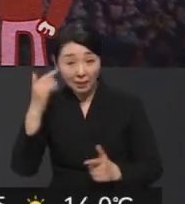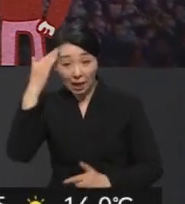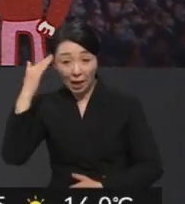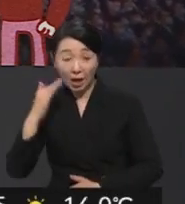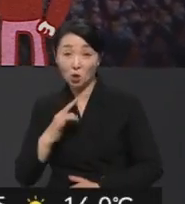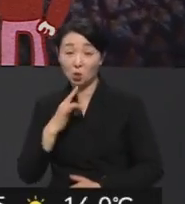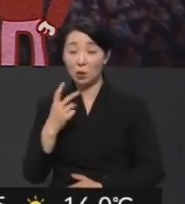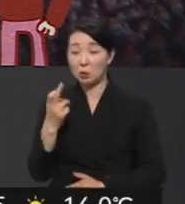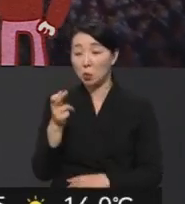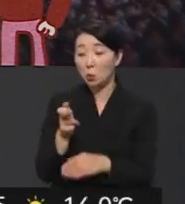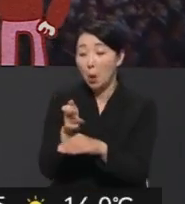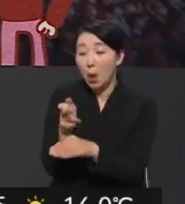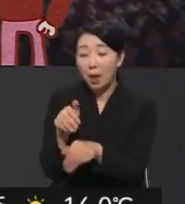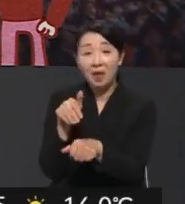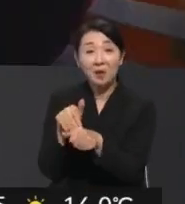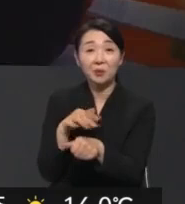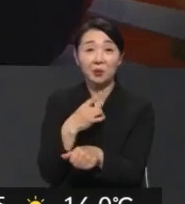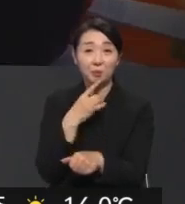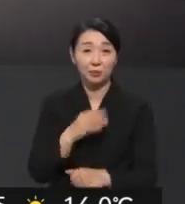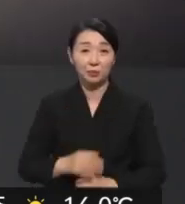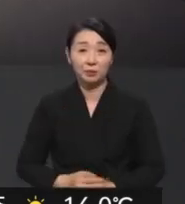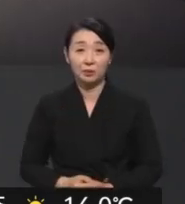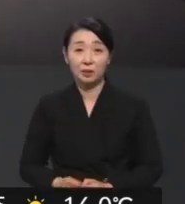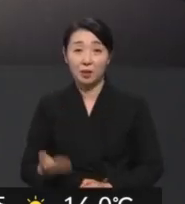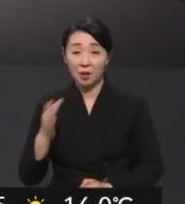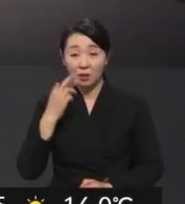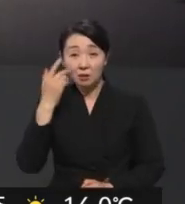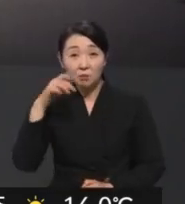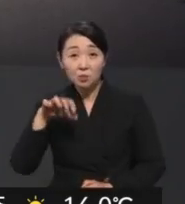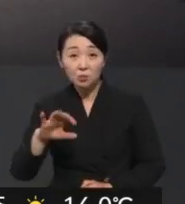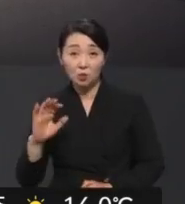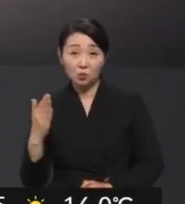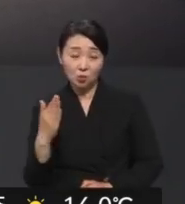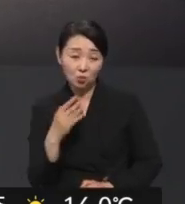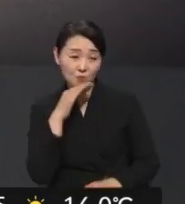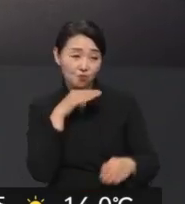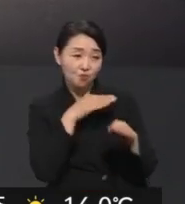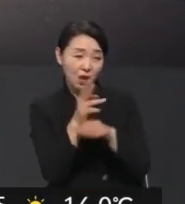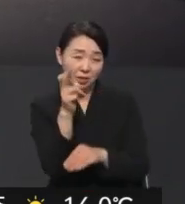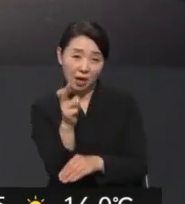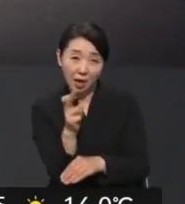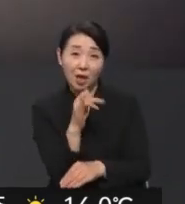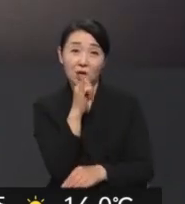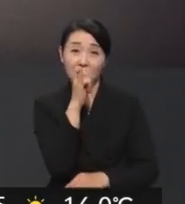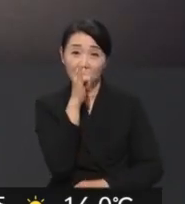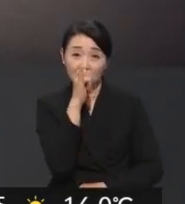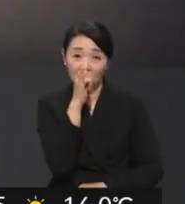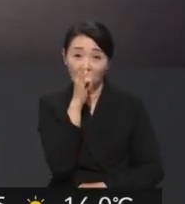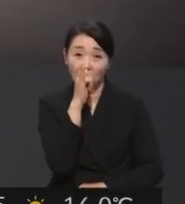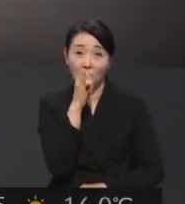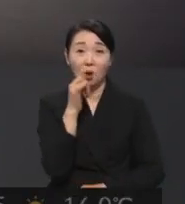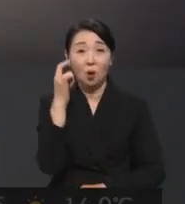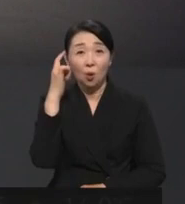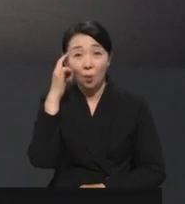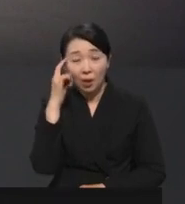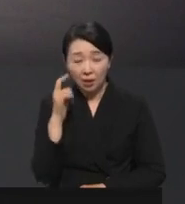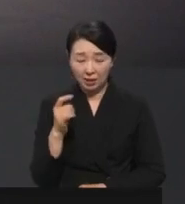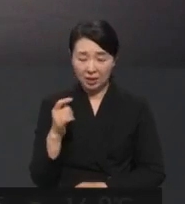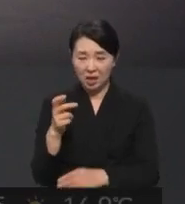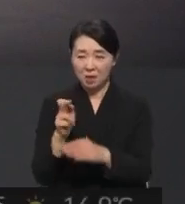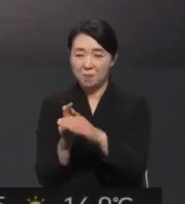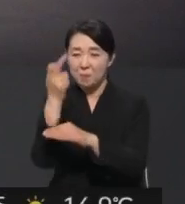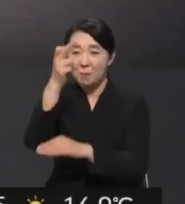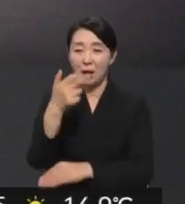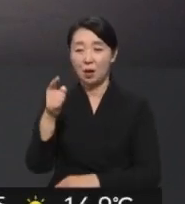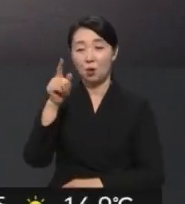살짝 건드리는 수준이라는 거죠. 그래도 미국은 최근 이어진 북한 도발에 전략폭격기 괌에 배치했는데요. 북한이